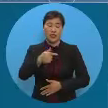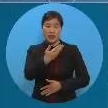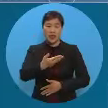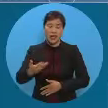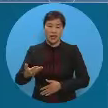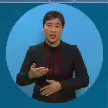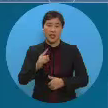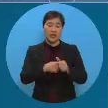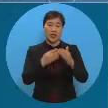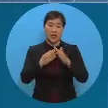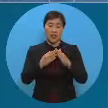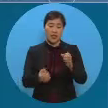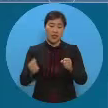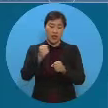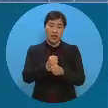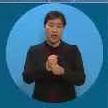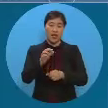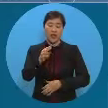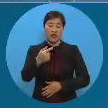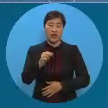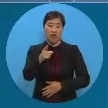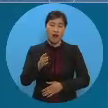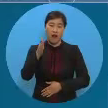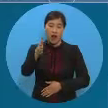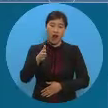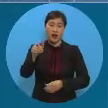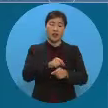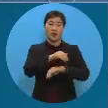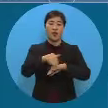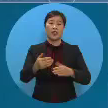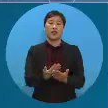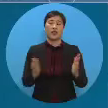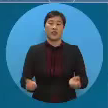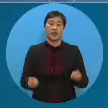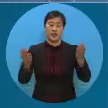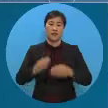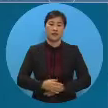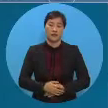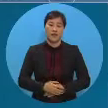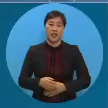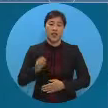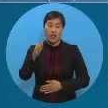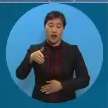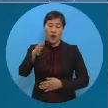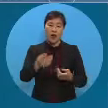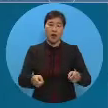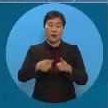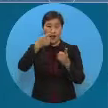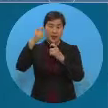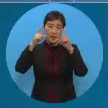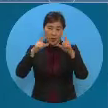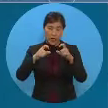어류생태관이 30일까지 삼진강 회귀 연어맞이 특별기획전시회를 엽니다. 살아있는 연어 전시, 연어와